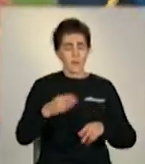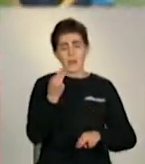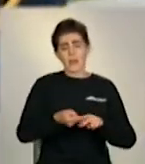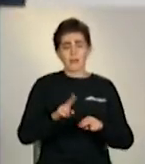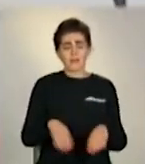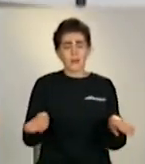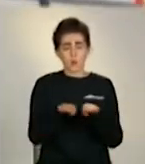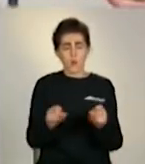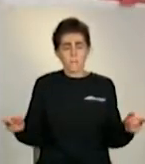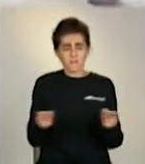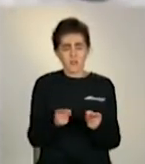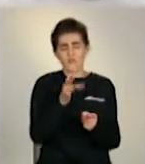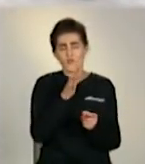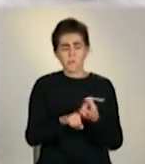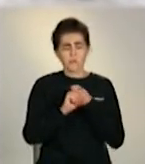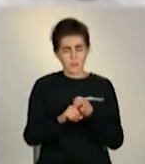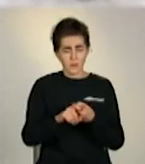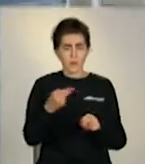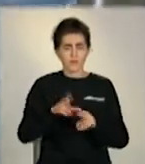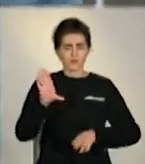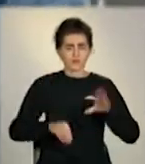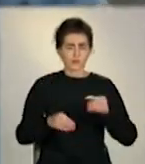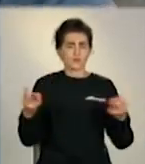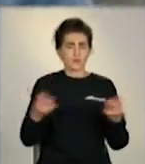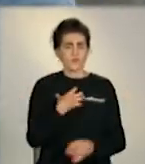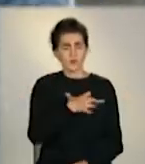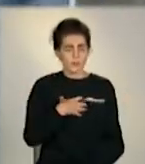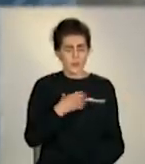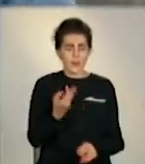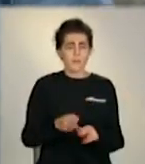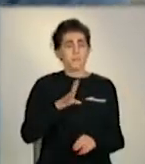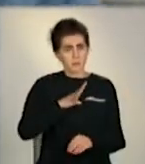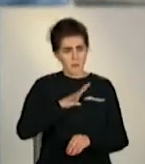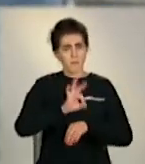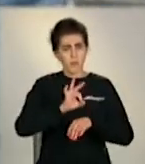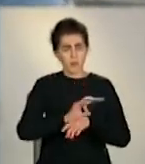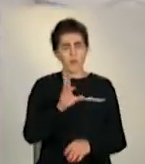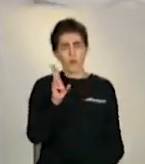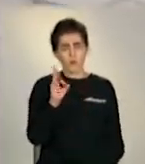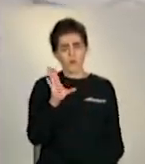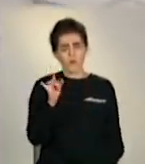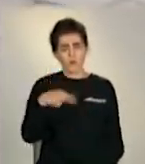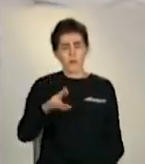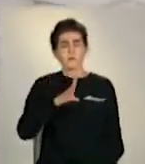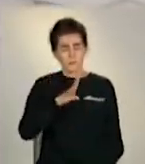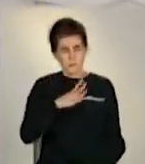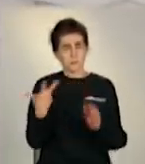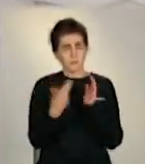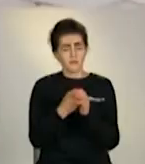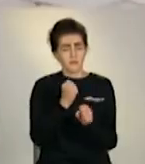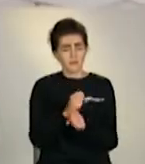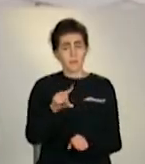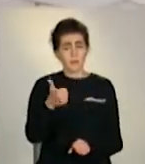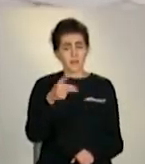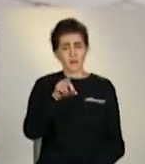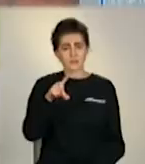такі обмеження під час пандемії вважає доцільними. Він вже перехворів на ковід і навіть зробив щеплення. Першу